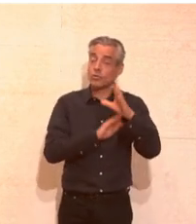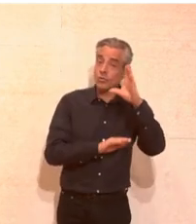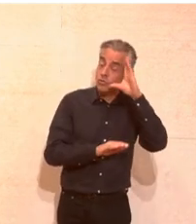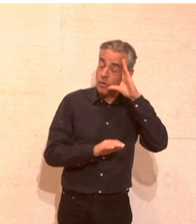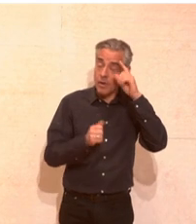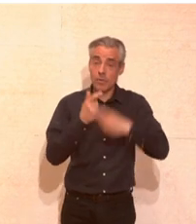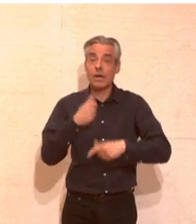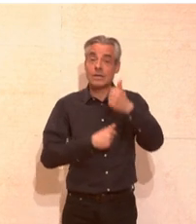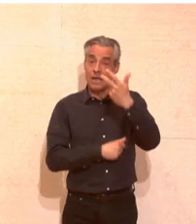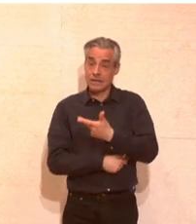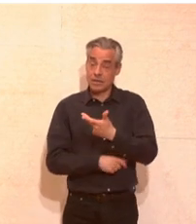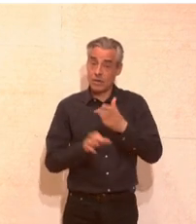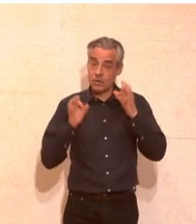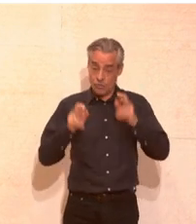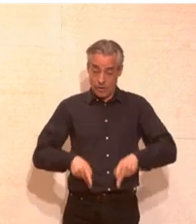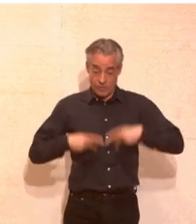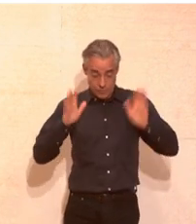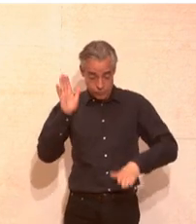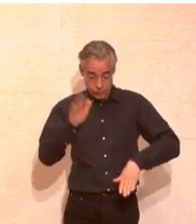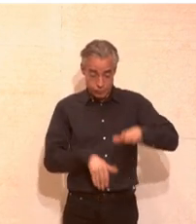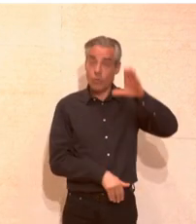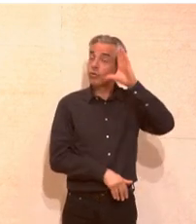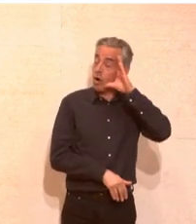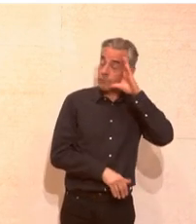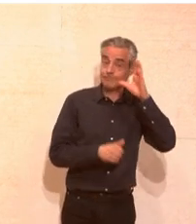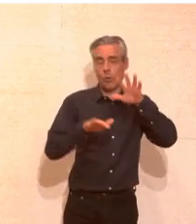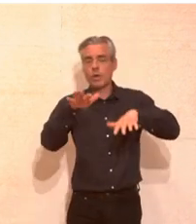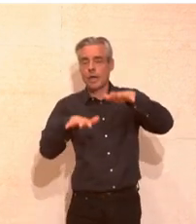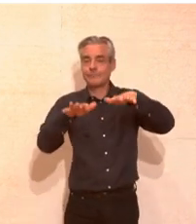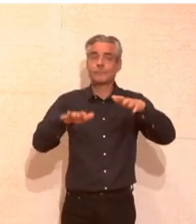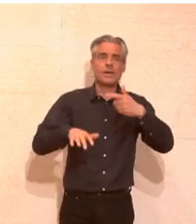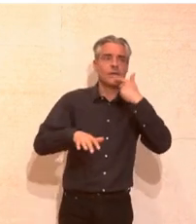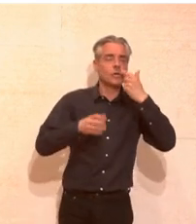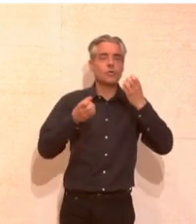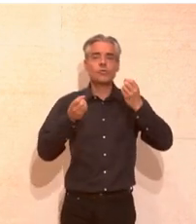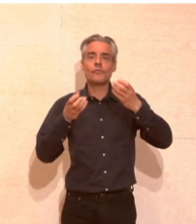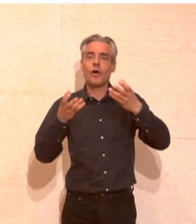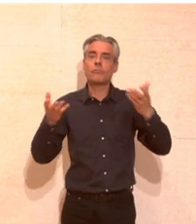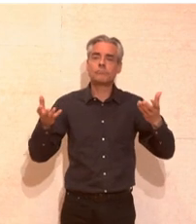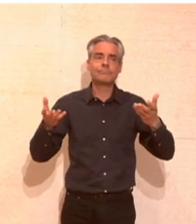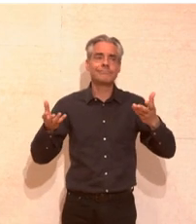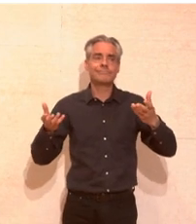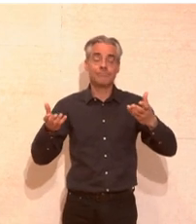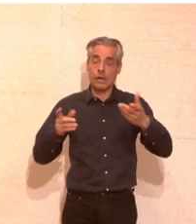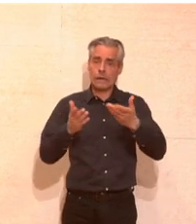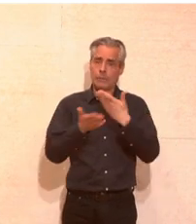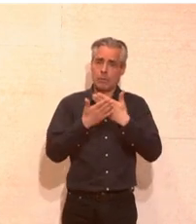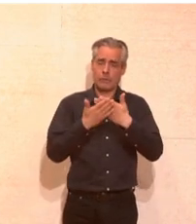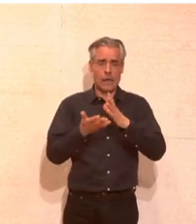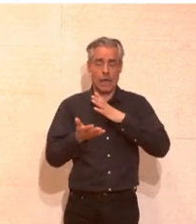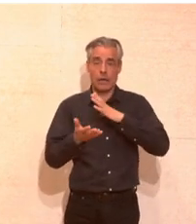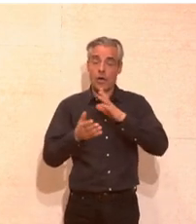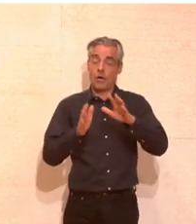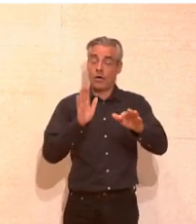que nous passons à peu près un tiers de notre vie à dormir en moyenne, et donc en général c'est un indice qu'il s'agit